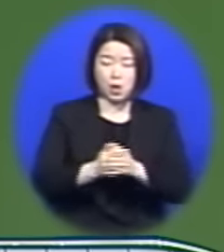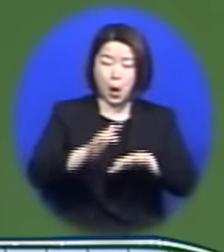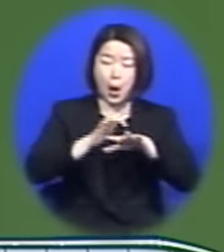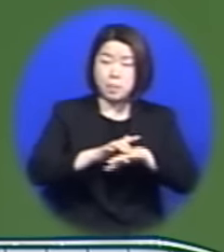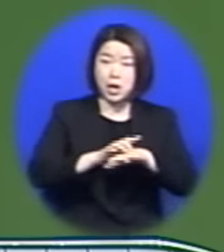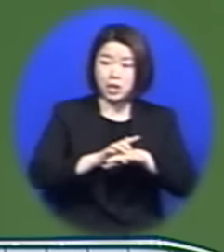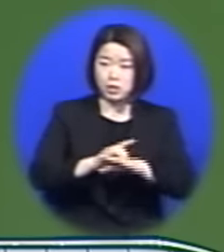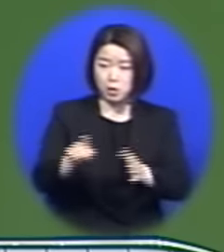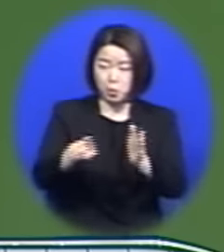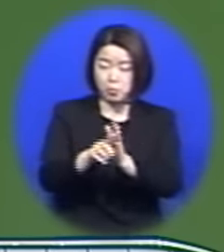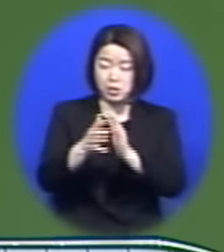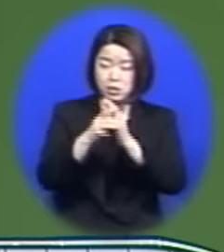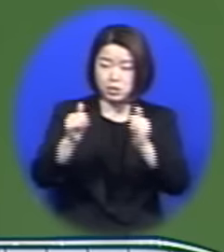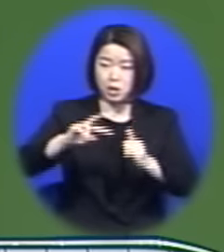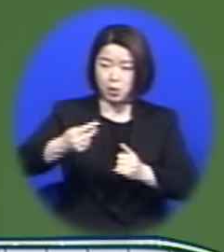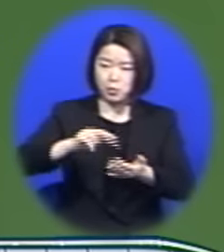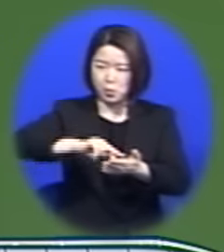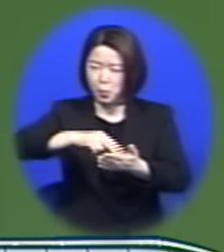사람들조차도